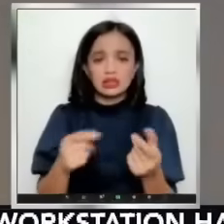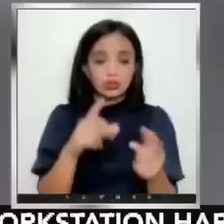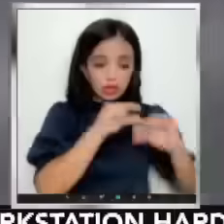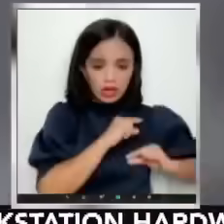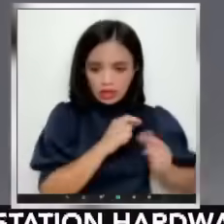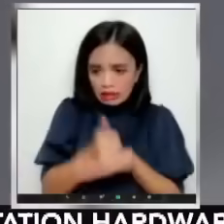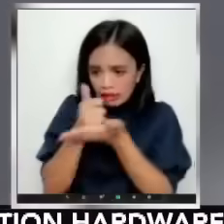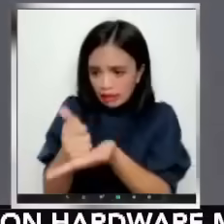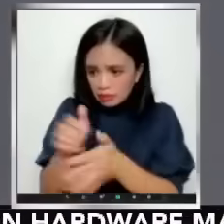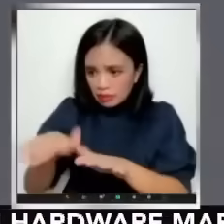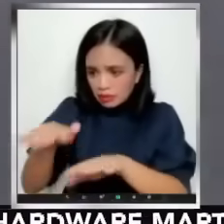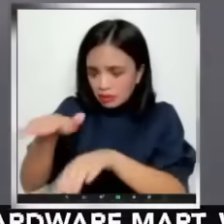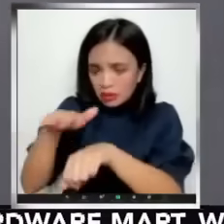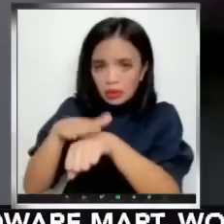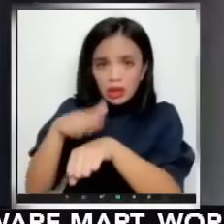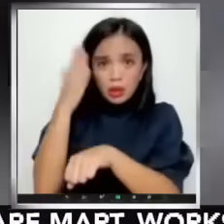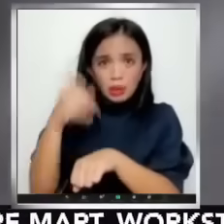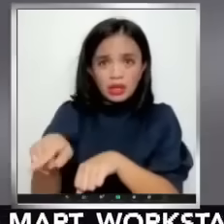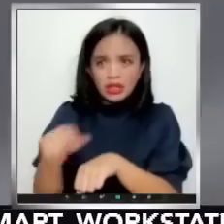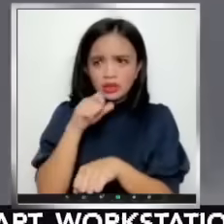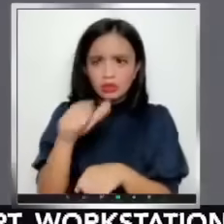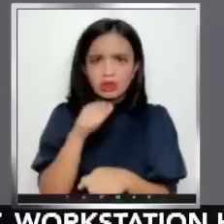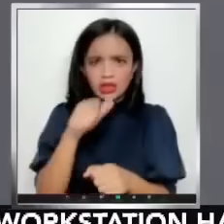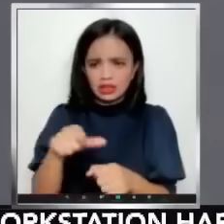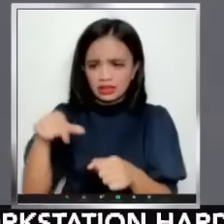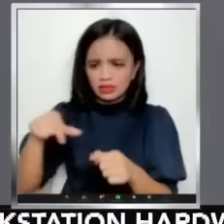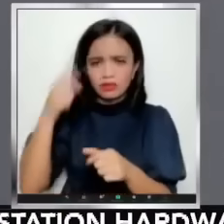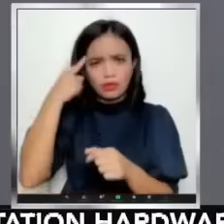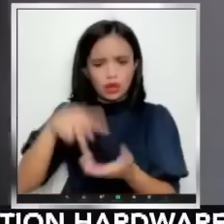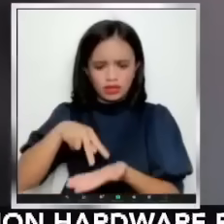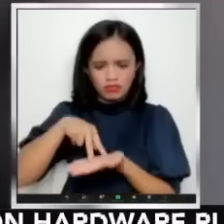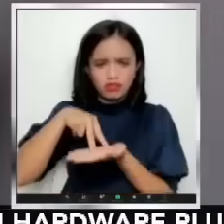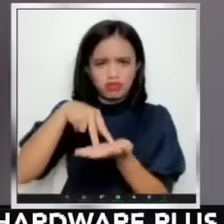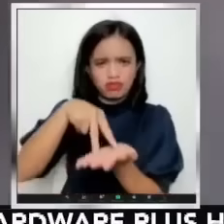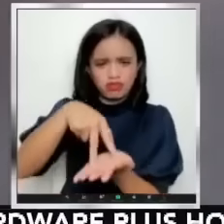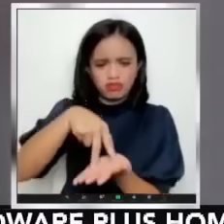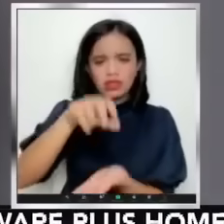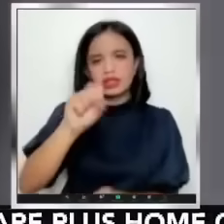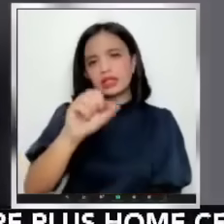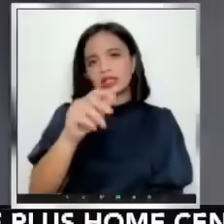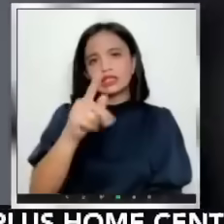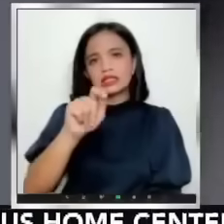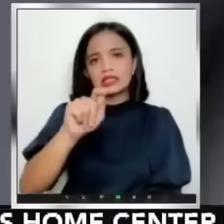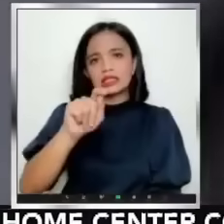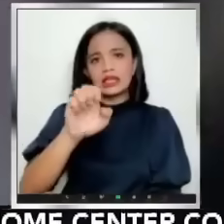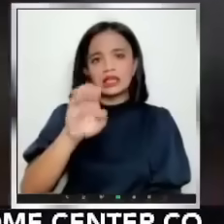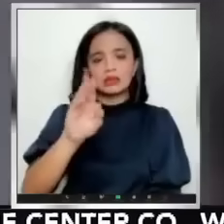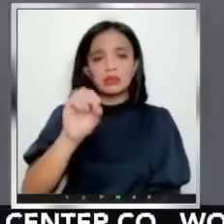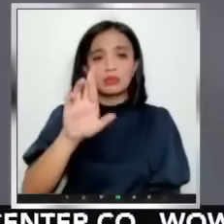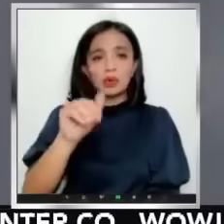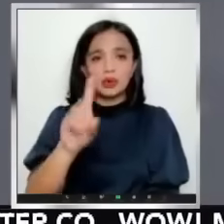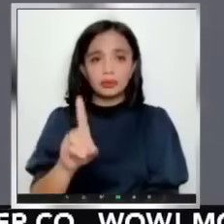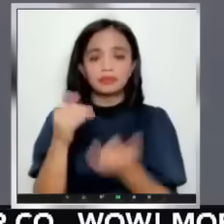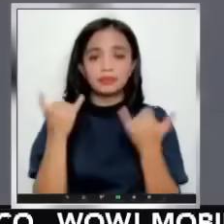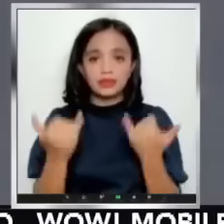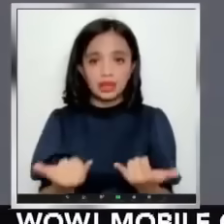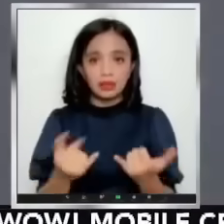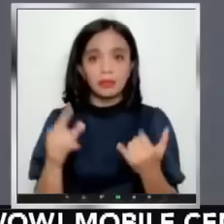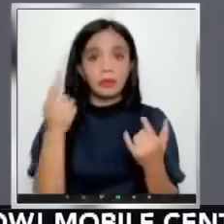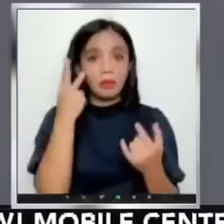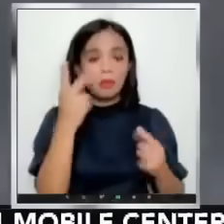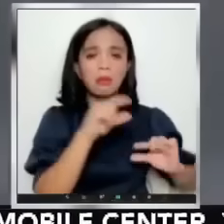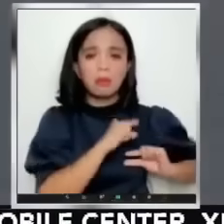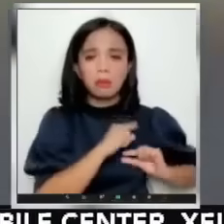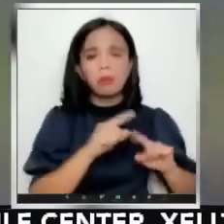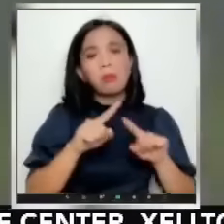Since hindi naman po ito skateboard area. Ngayon po sila, pinagmumura pa nga po yung guard natin. Kaya lang, yun nga,